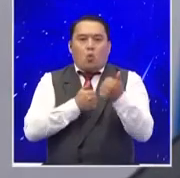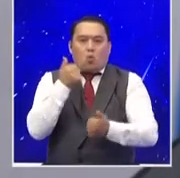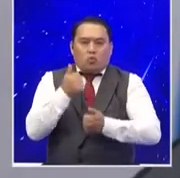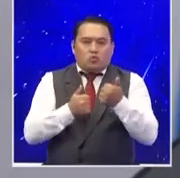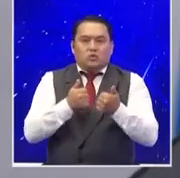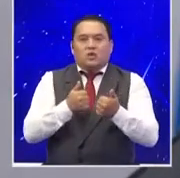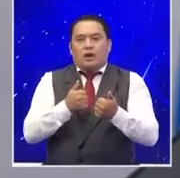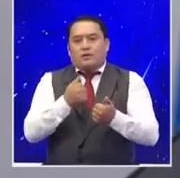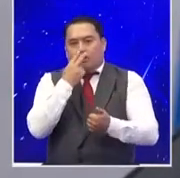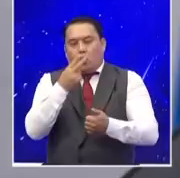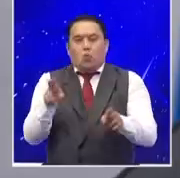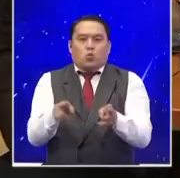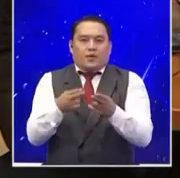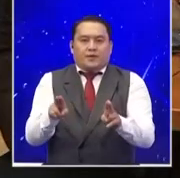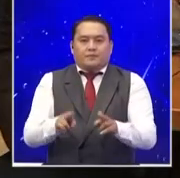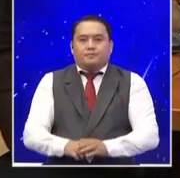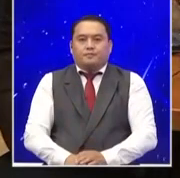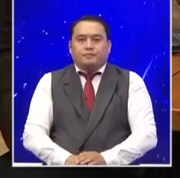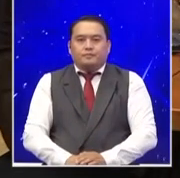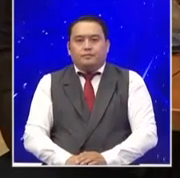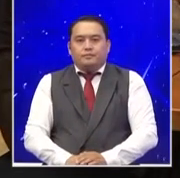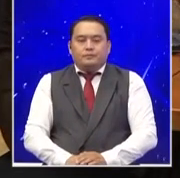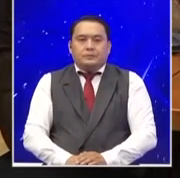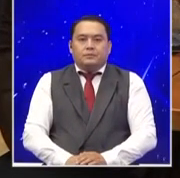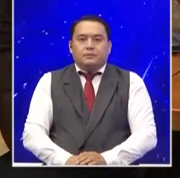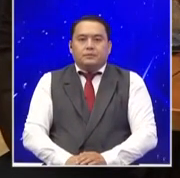викторины, а также языковые клубы.